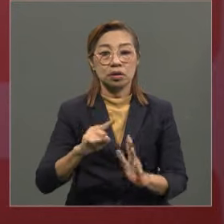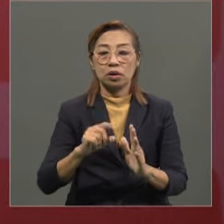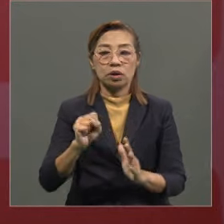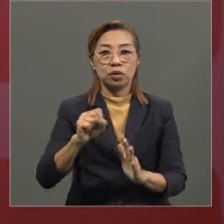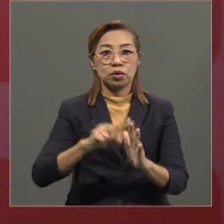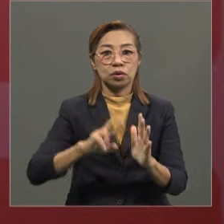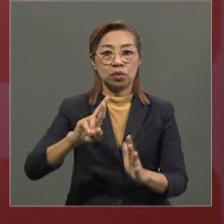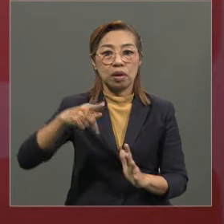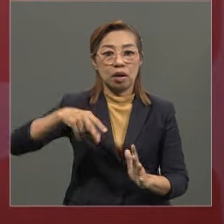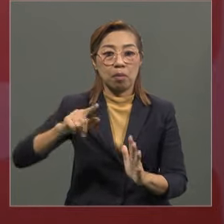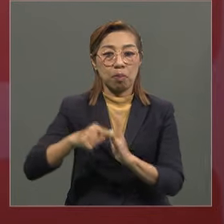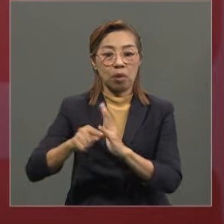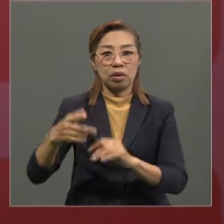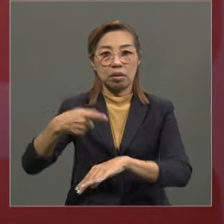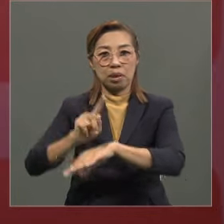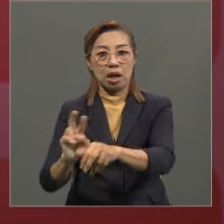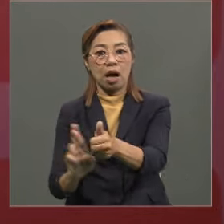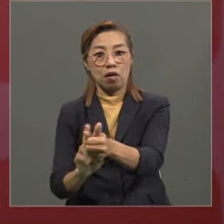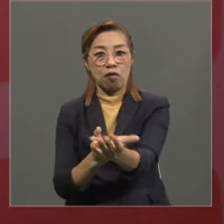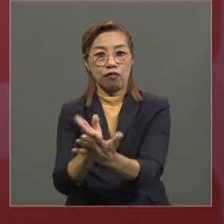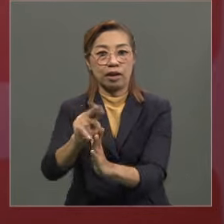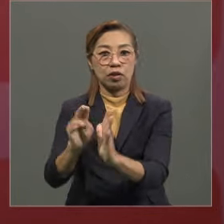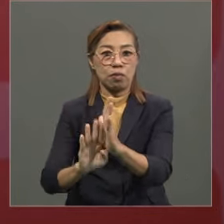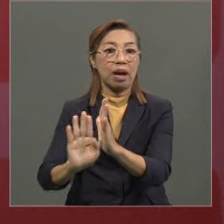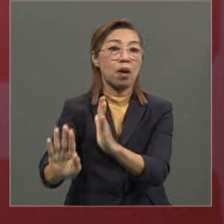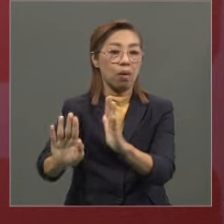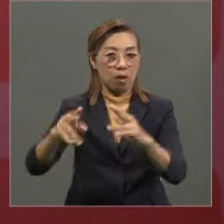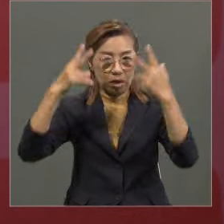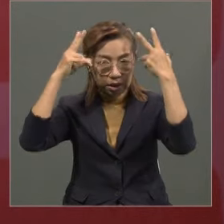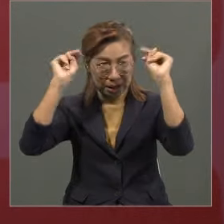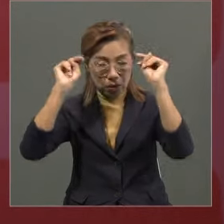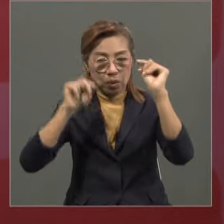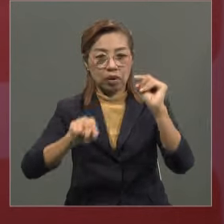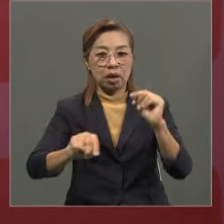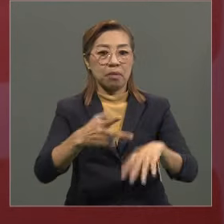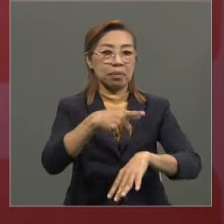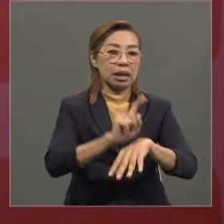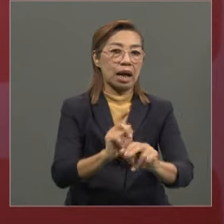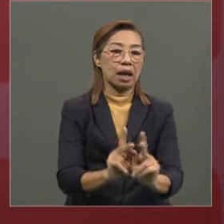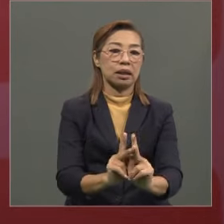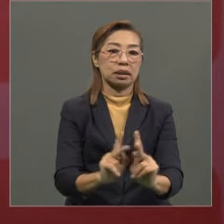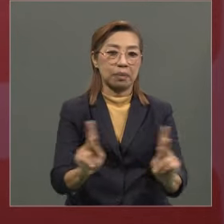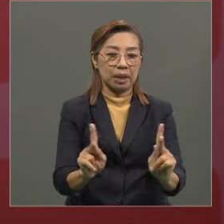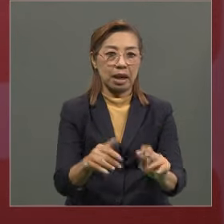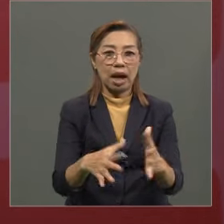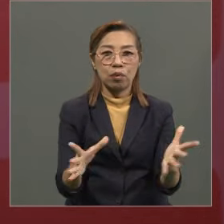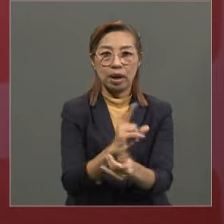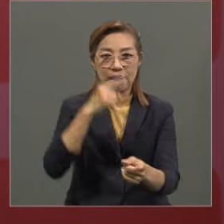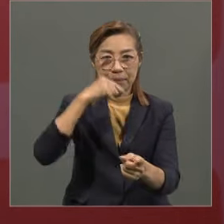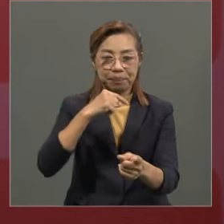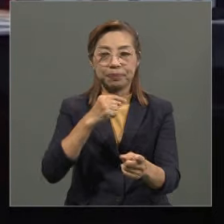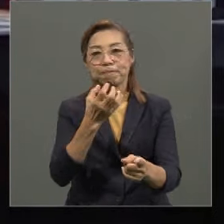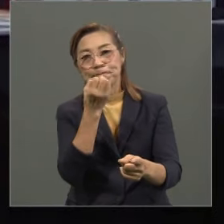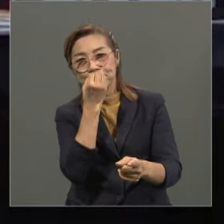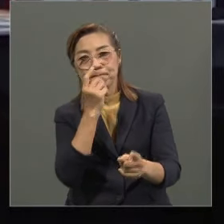ประธานคณะที่ปรึกษานโยบายของนายกรัฐมนตรีและประธานคณะกรรมการพัฒนาซอพาวเวอร์แห่งชาติก็บอกครับว่าวันพรุ่งนี้